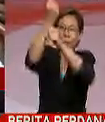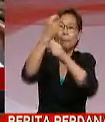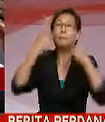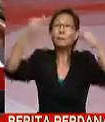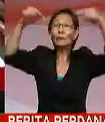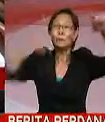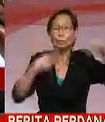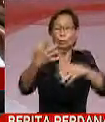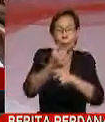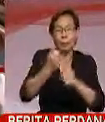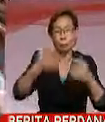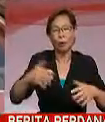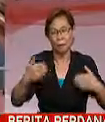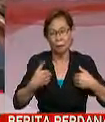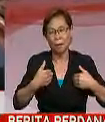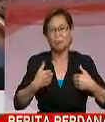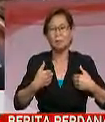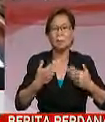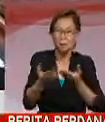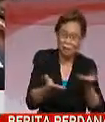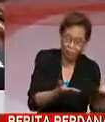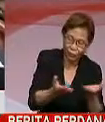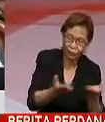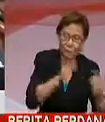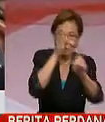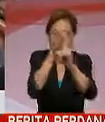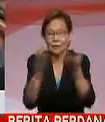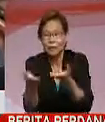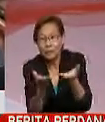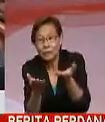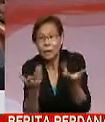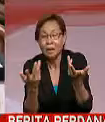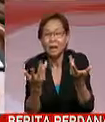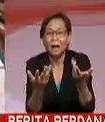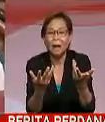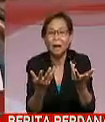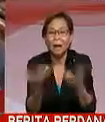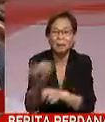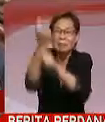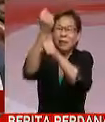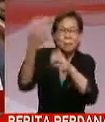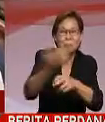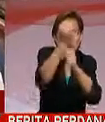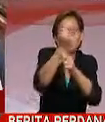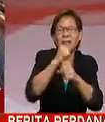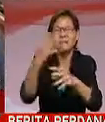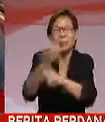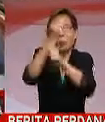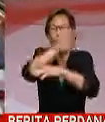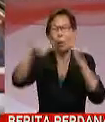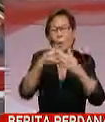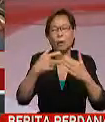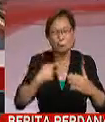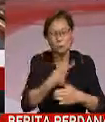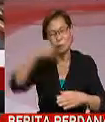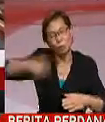kita dah telah perolehi namun ada deliverables yang telah kita sasarkan yang tidak tercapai entirely jadi tentu